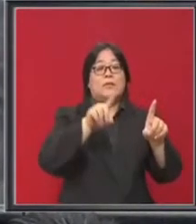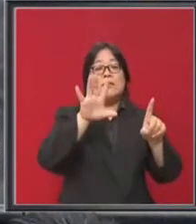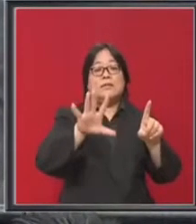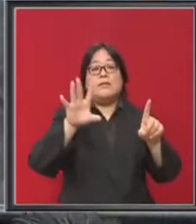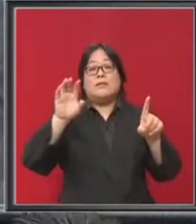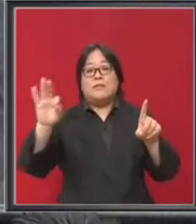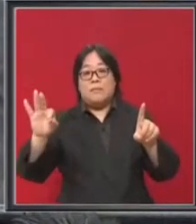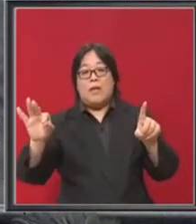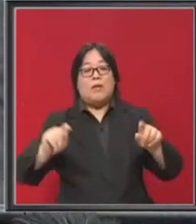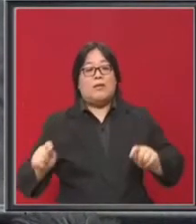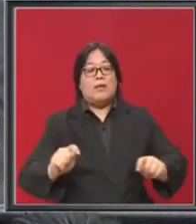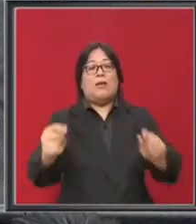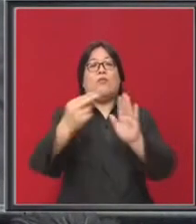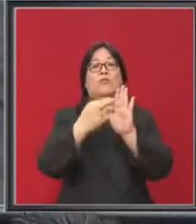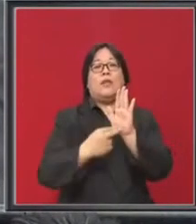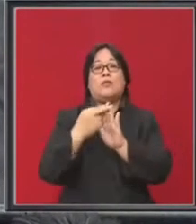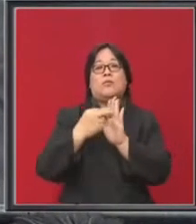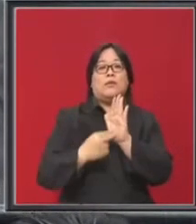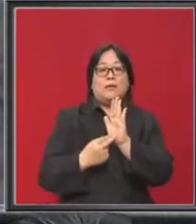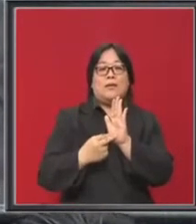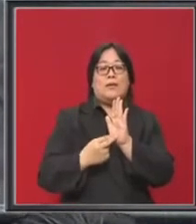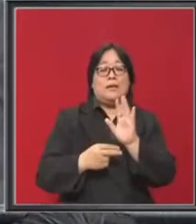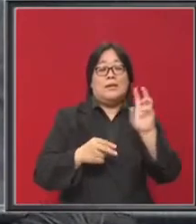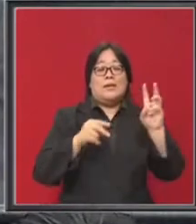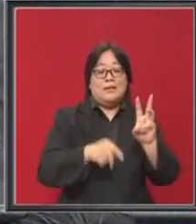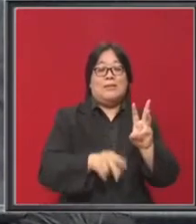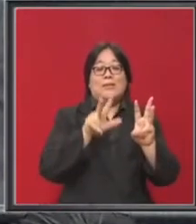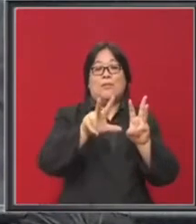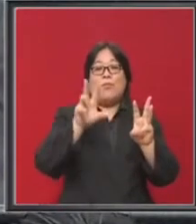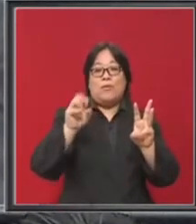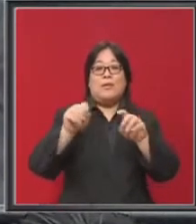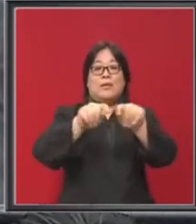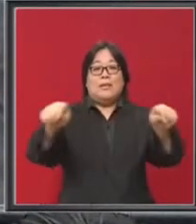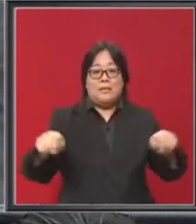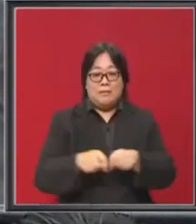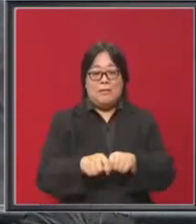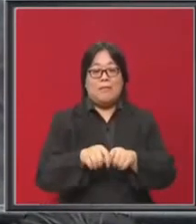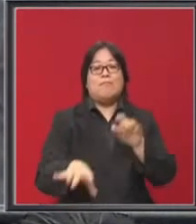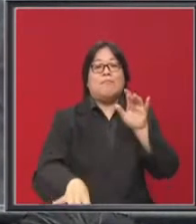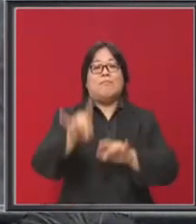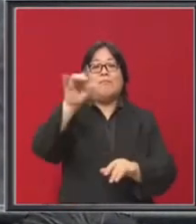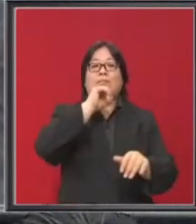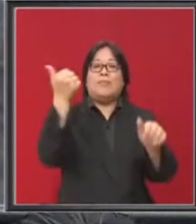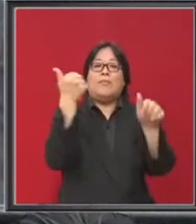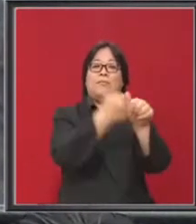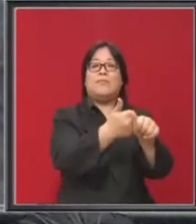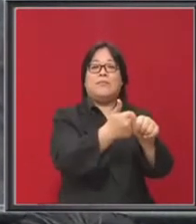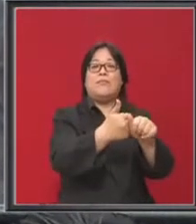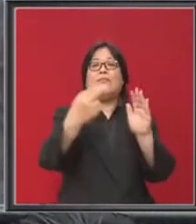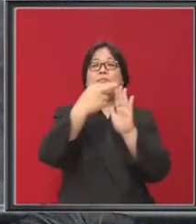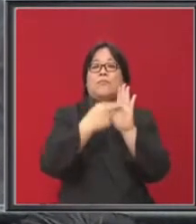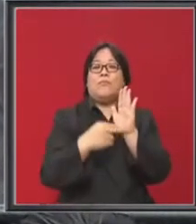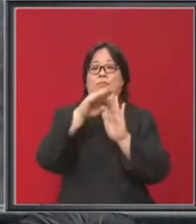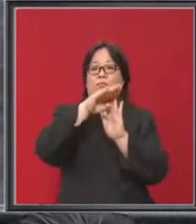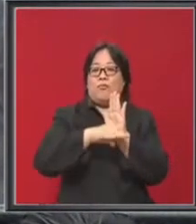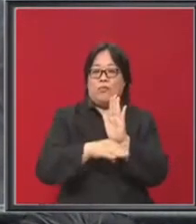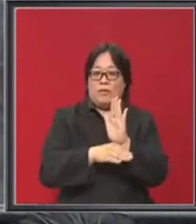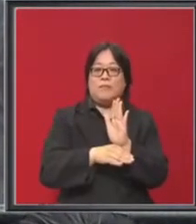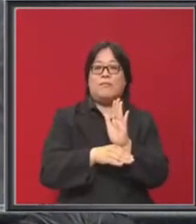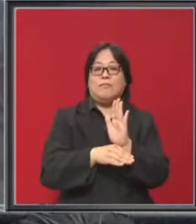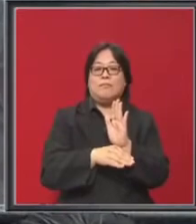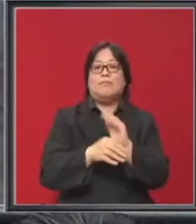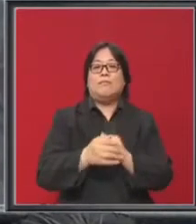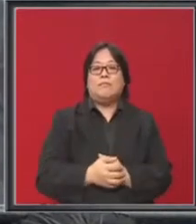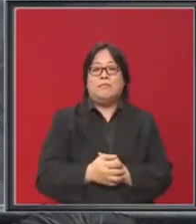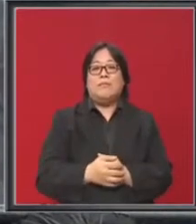1159 tindakan undang-undang ke atas 636 premis yang dapat tidak mati bpruto kan perundangan